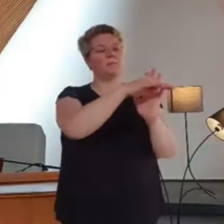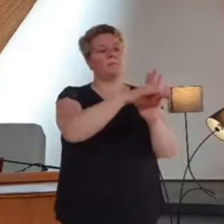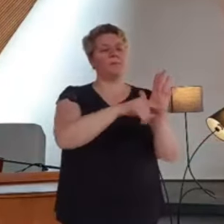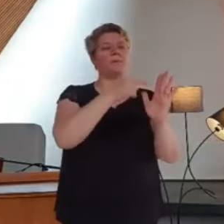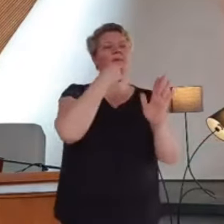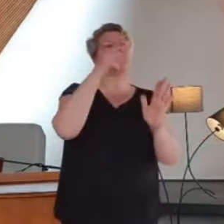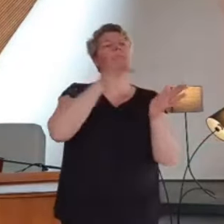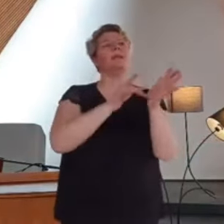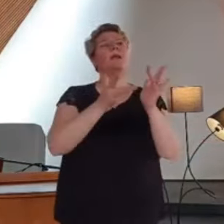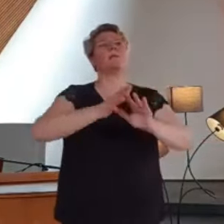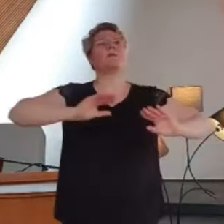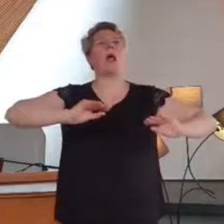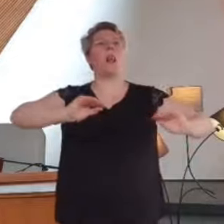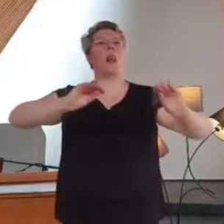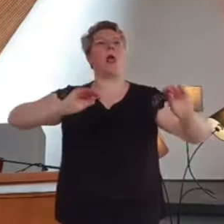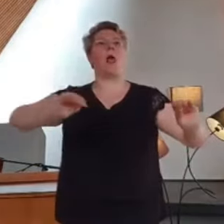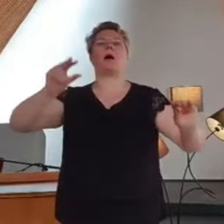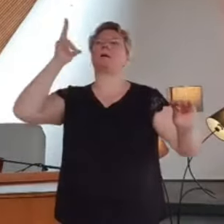vom Himmelreich.